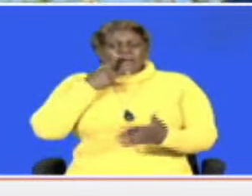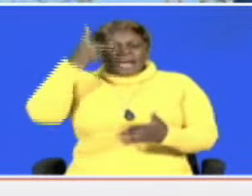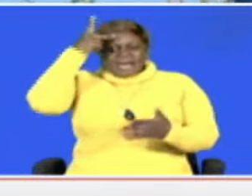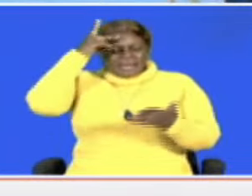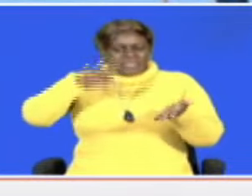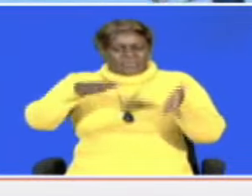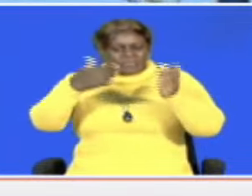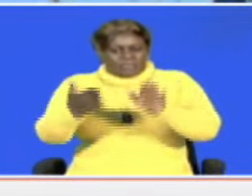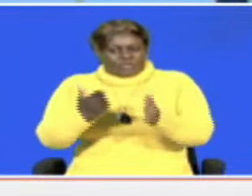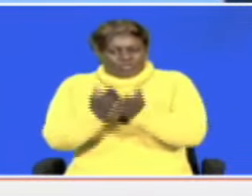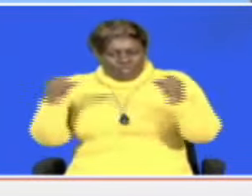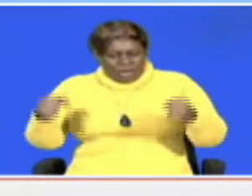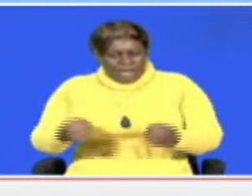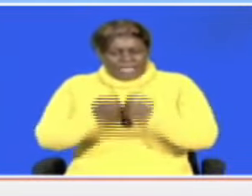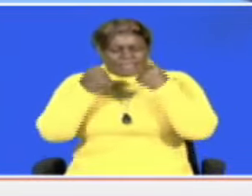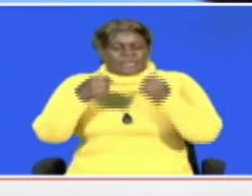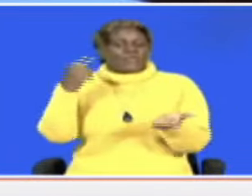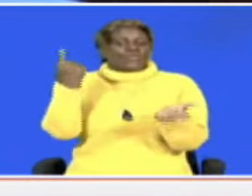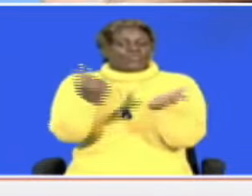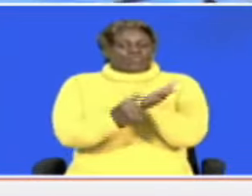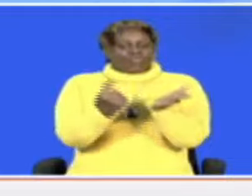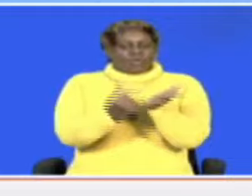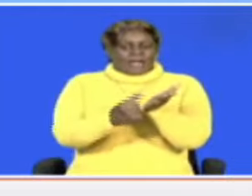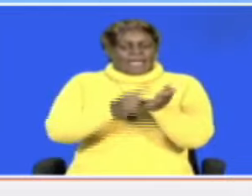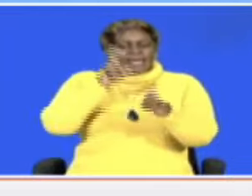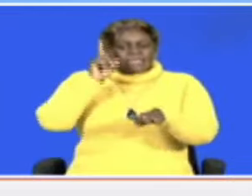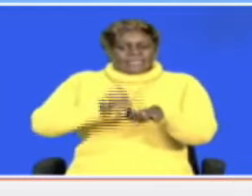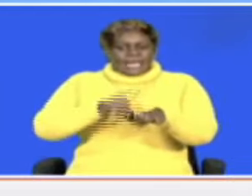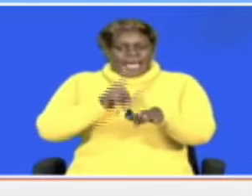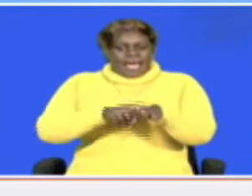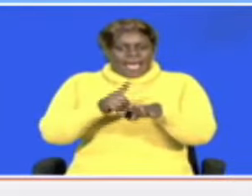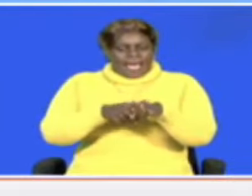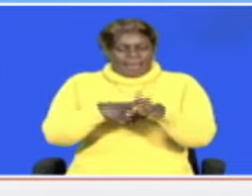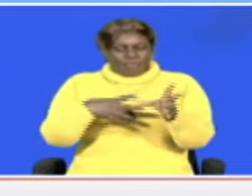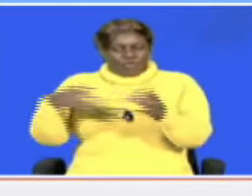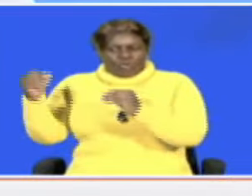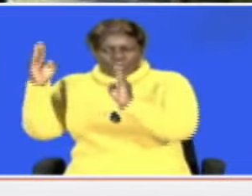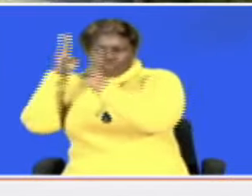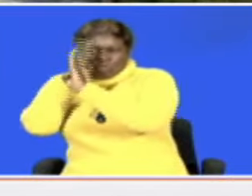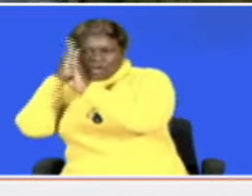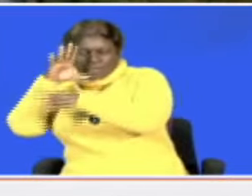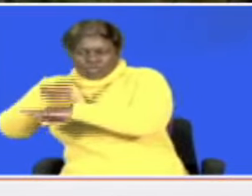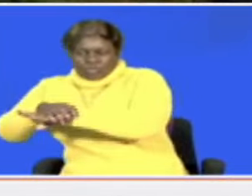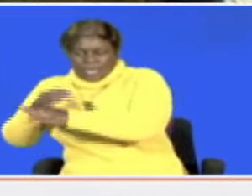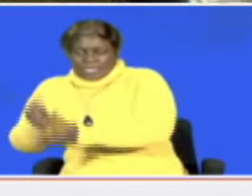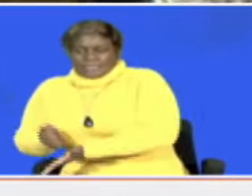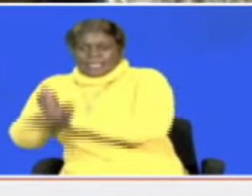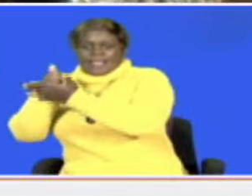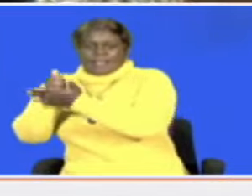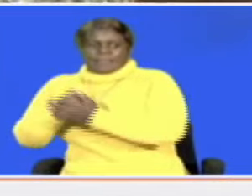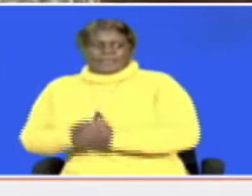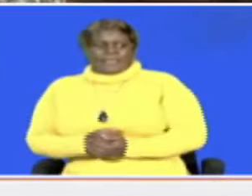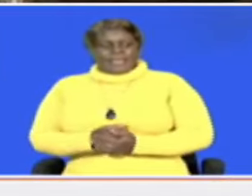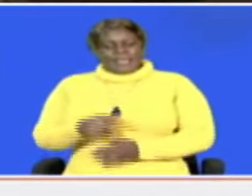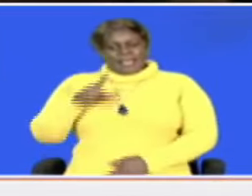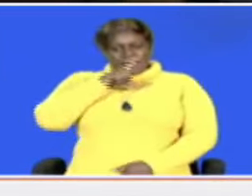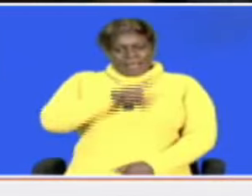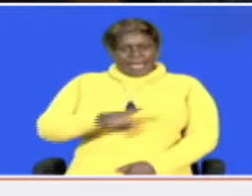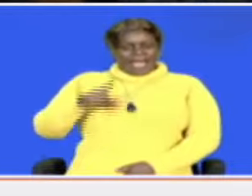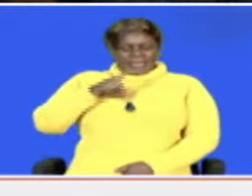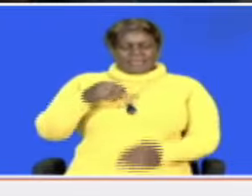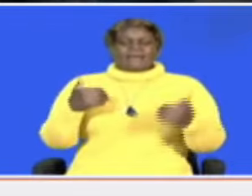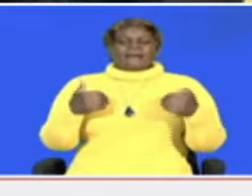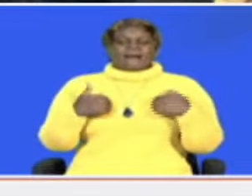wake kupitia ajali ya barabara nchini Uganda walipokuwa wamekimbilia kupata makao, ana bahati ya